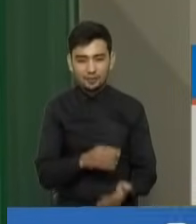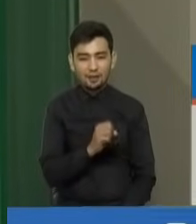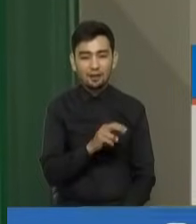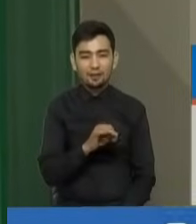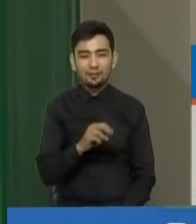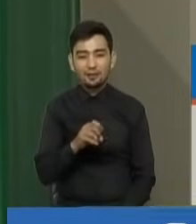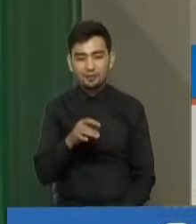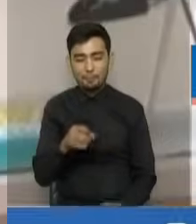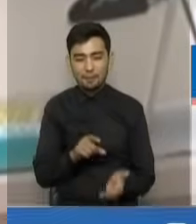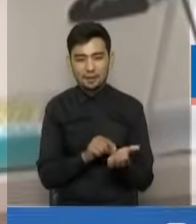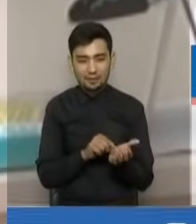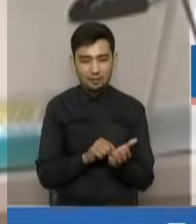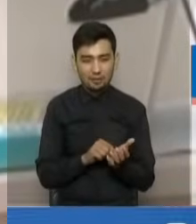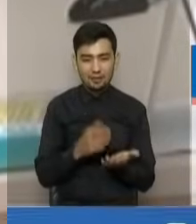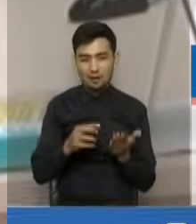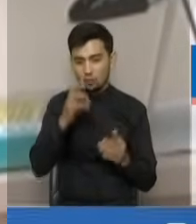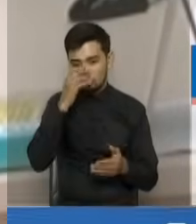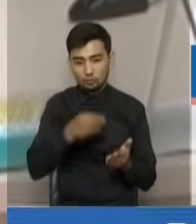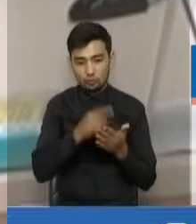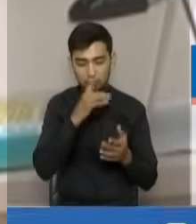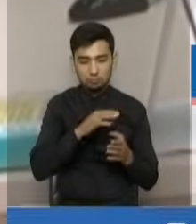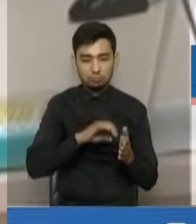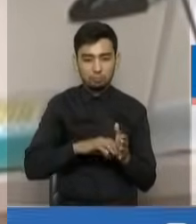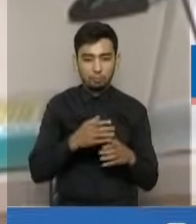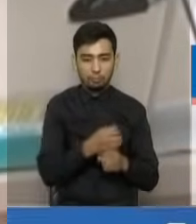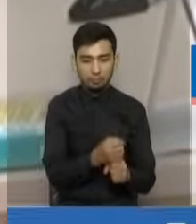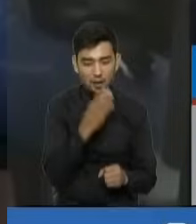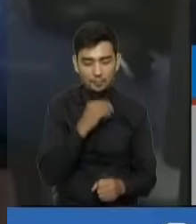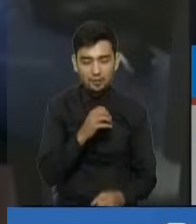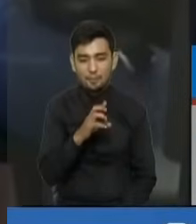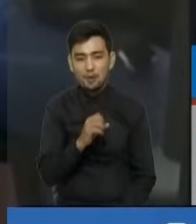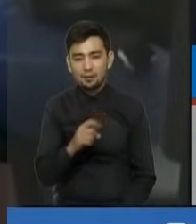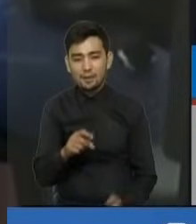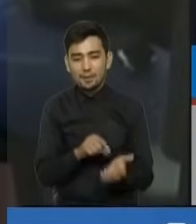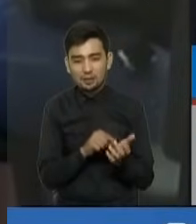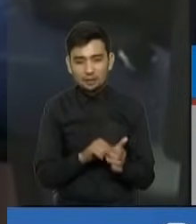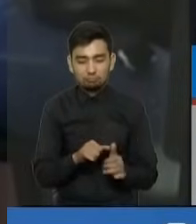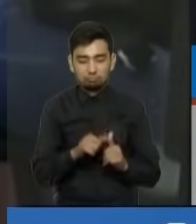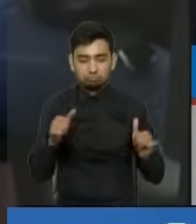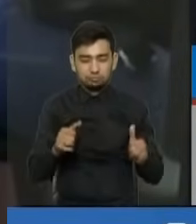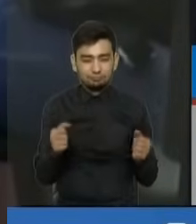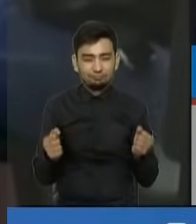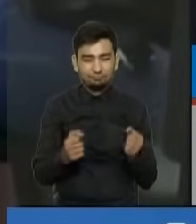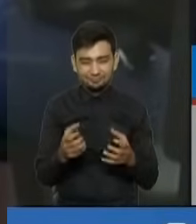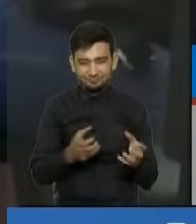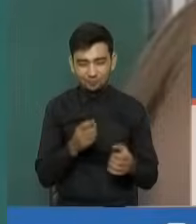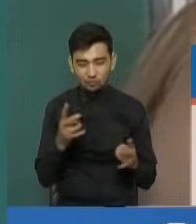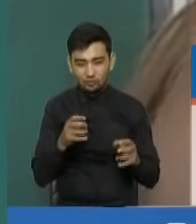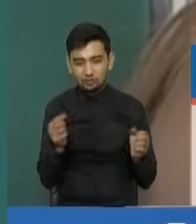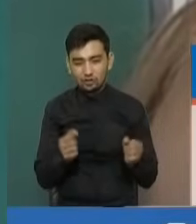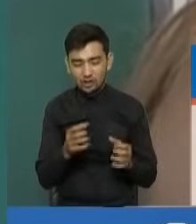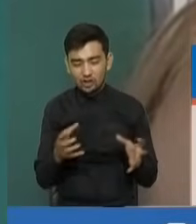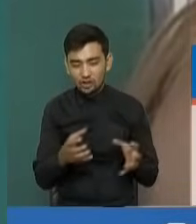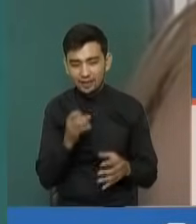сумма пенсионных выплат уменьшится. Поэтому эксперты предлагают укрепить базовую пенсию. Если сегодня она исчисляется размером